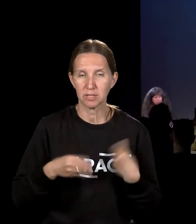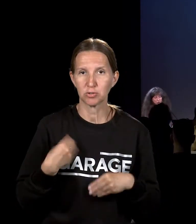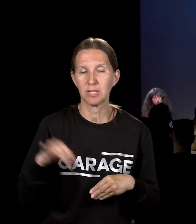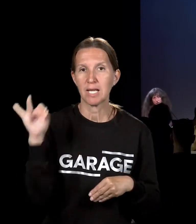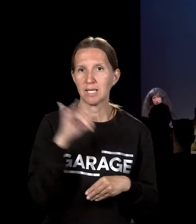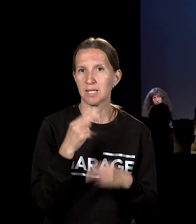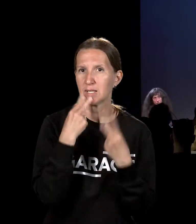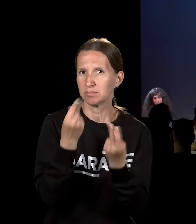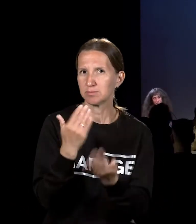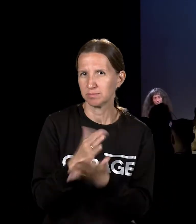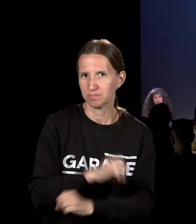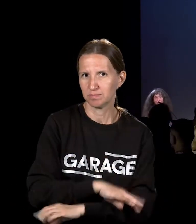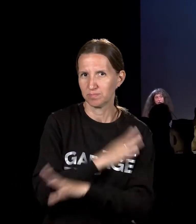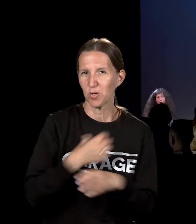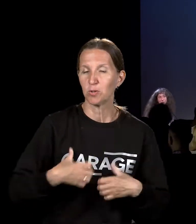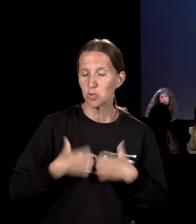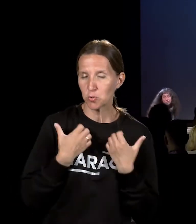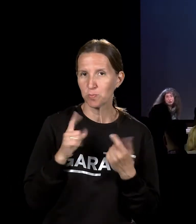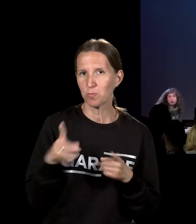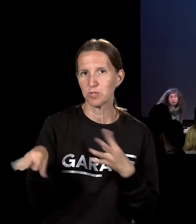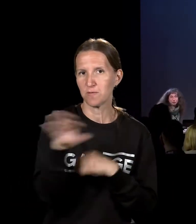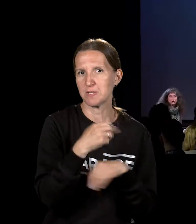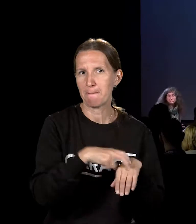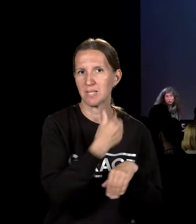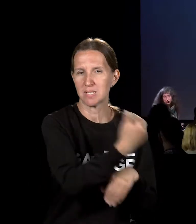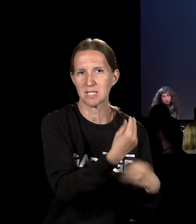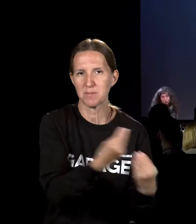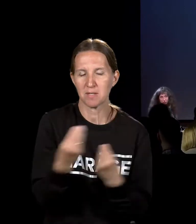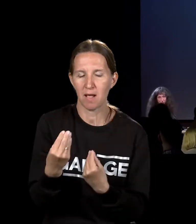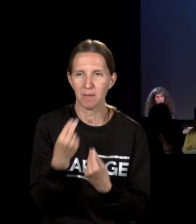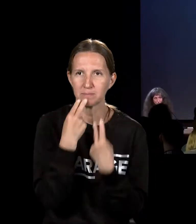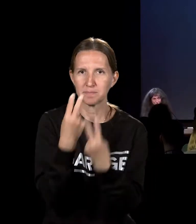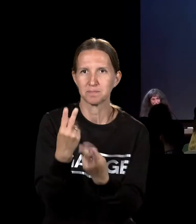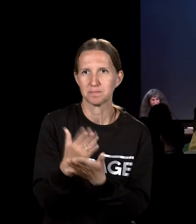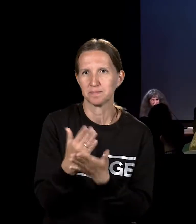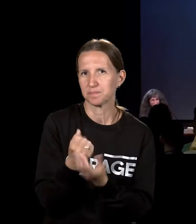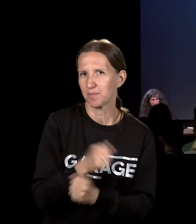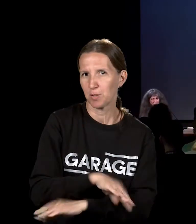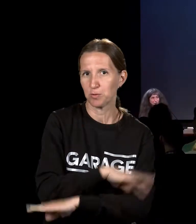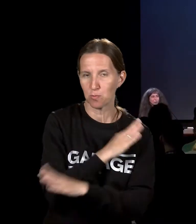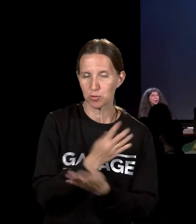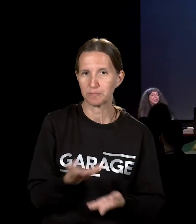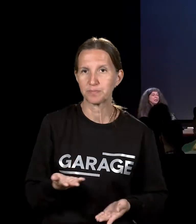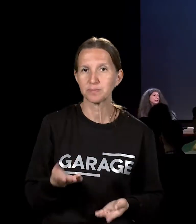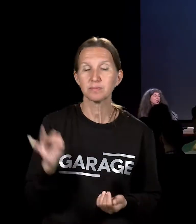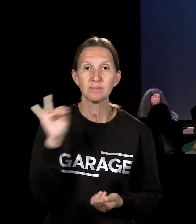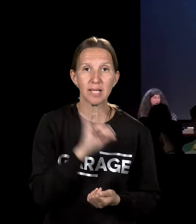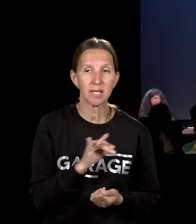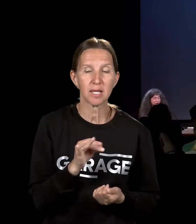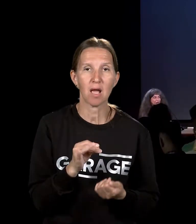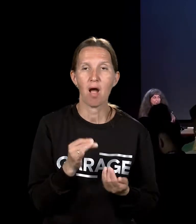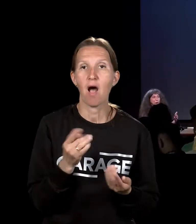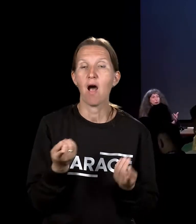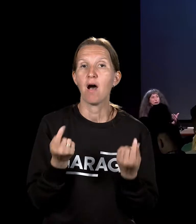жути, потому что все медицинские материалы вызывают некоторую дрожь, такую физическую. И некая